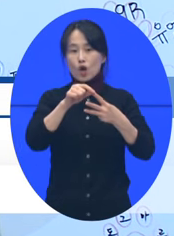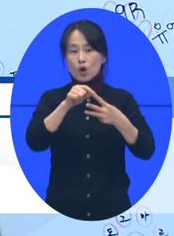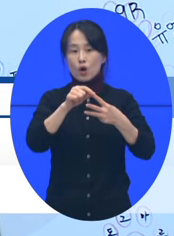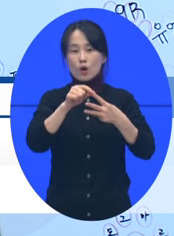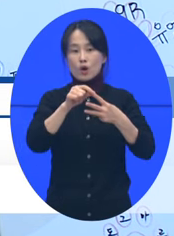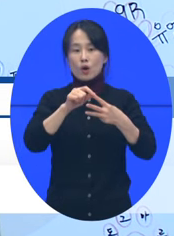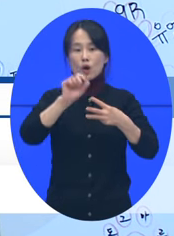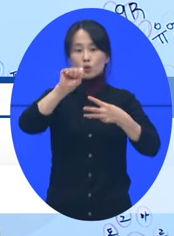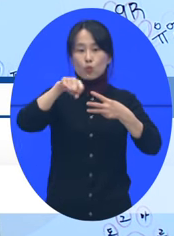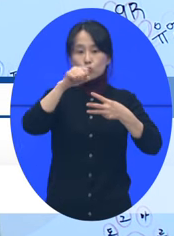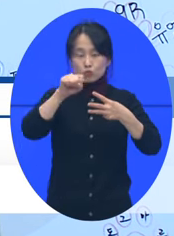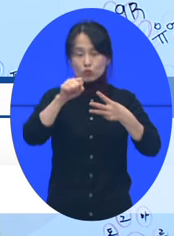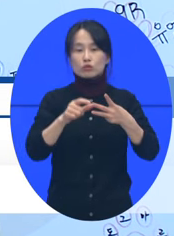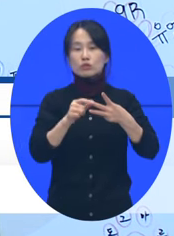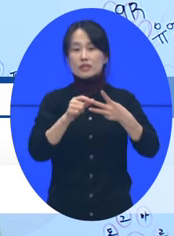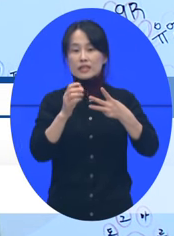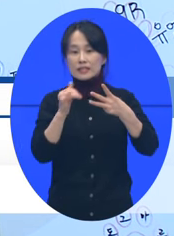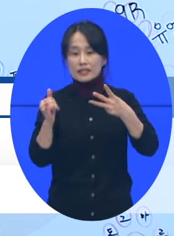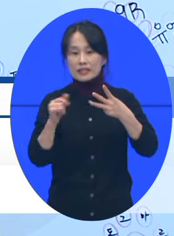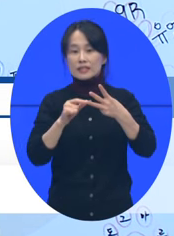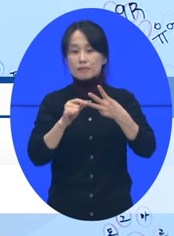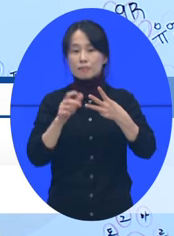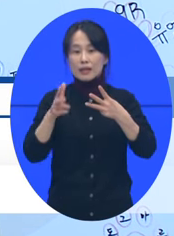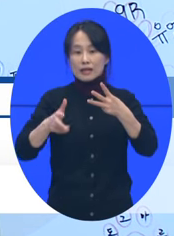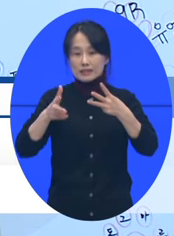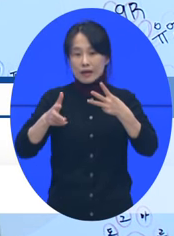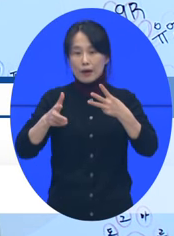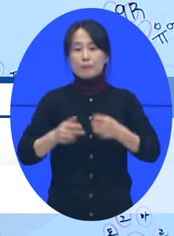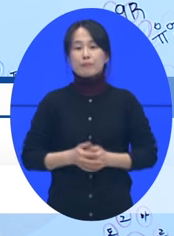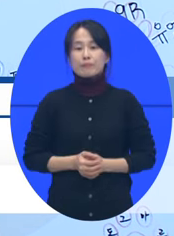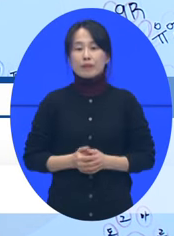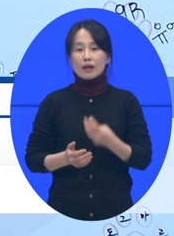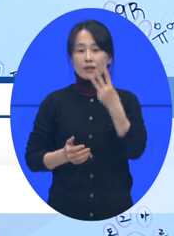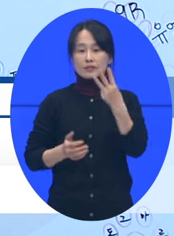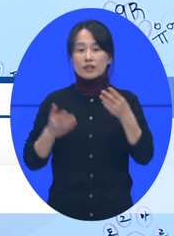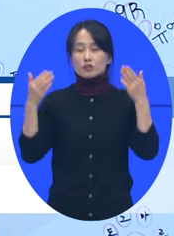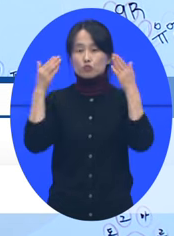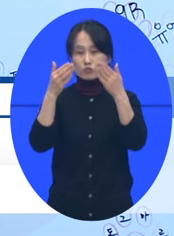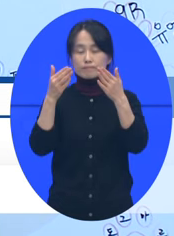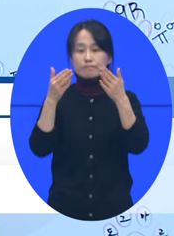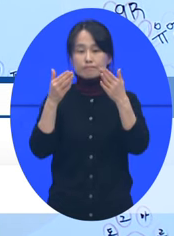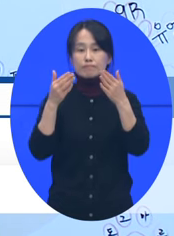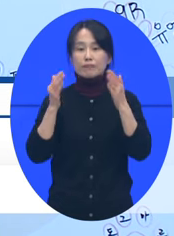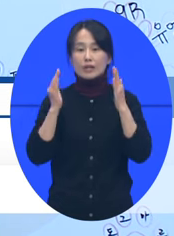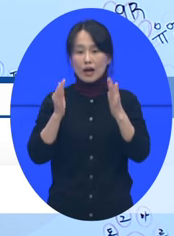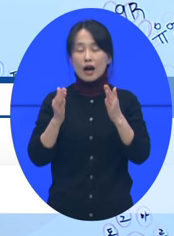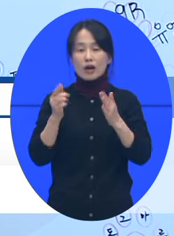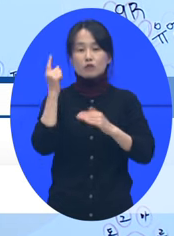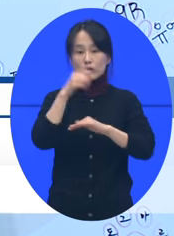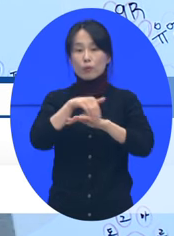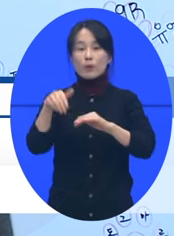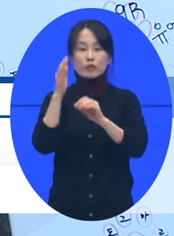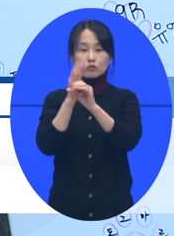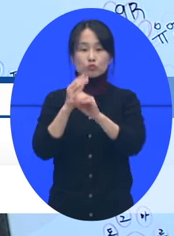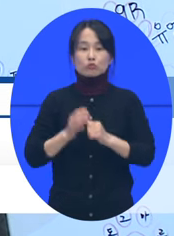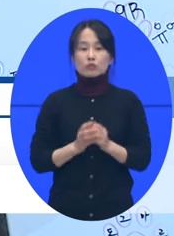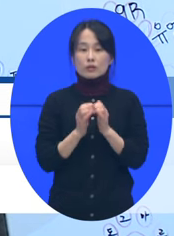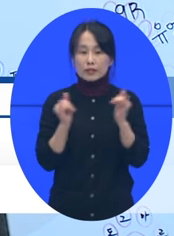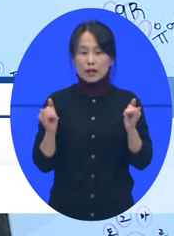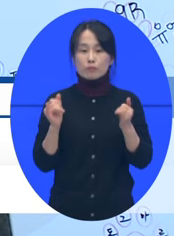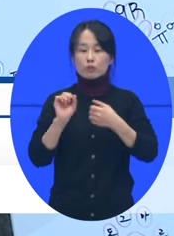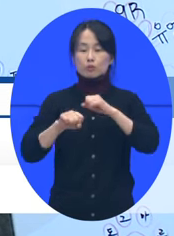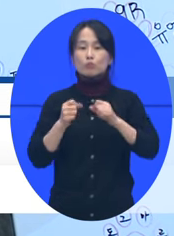먼저 반려동물, 반려인, 그다음에 반려산업 이 3가지 중점 방향으로 잡았고요.